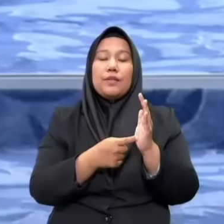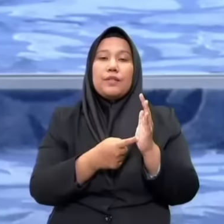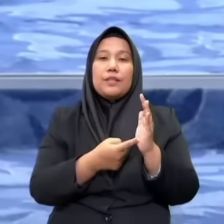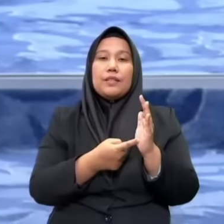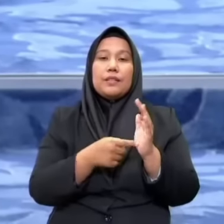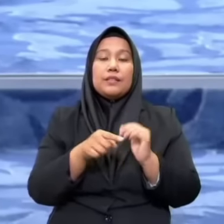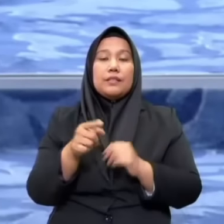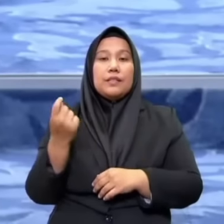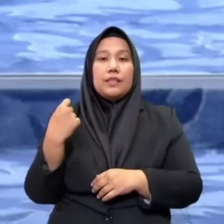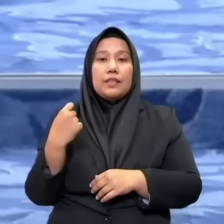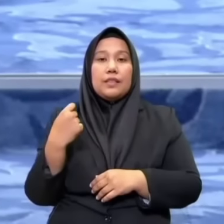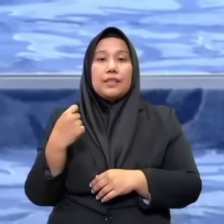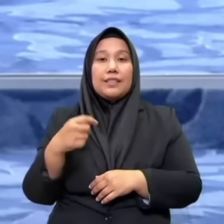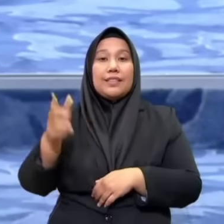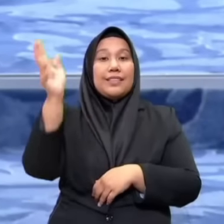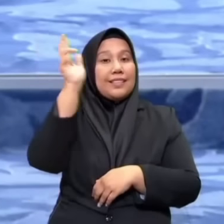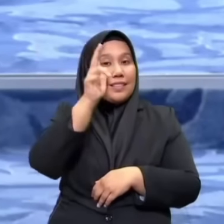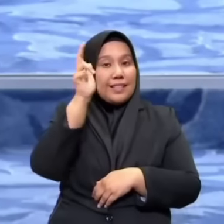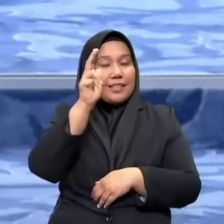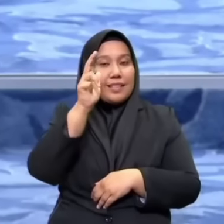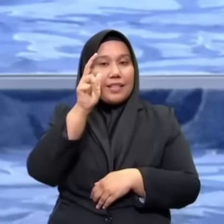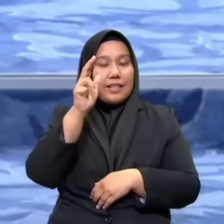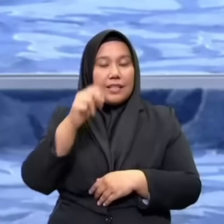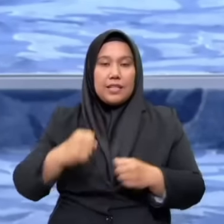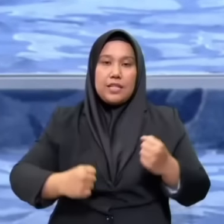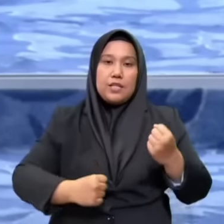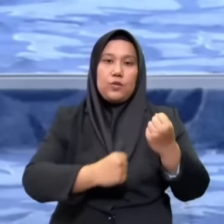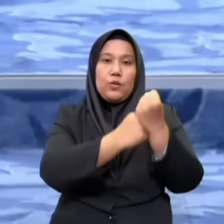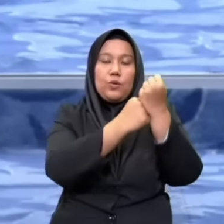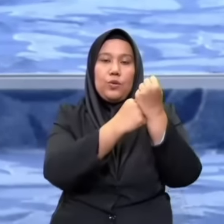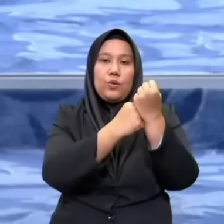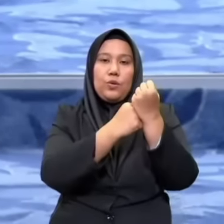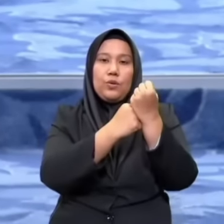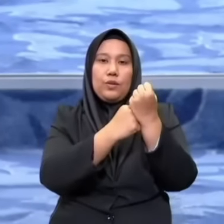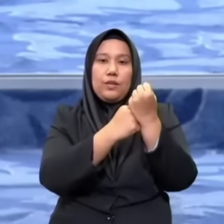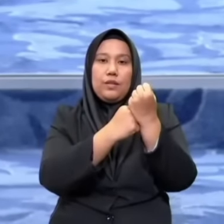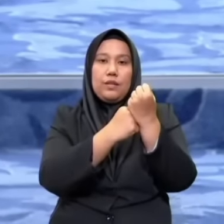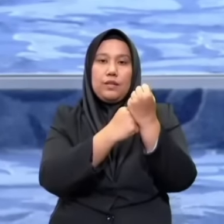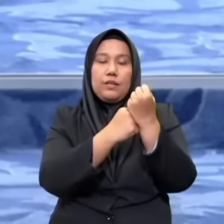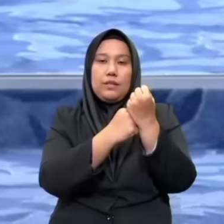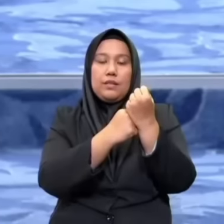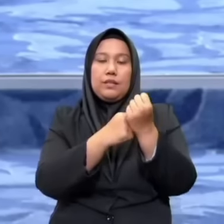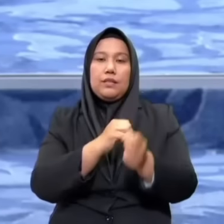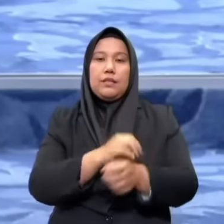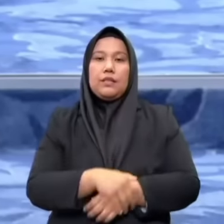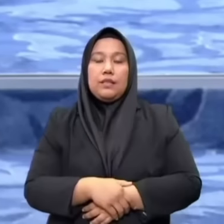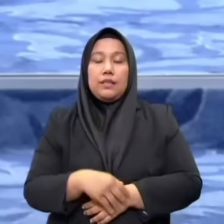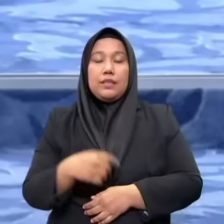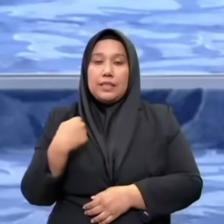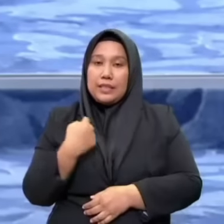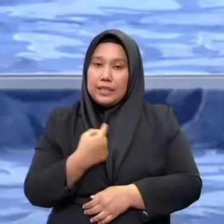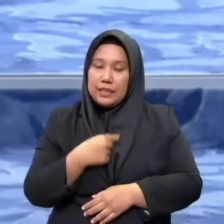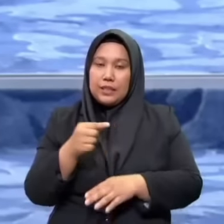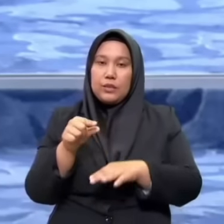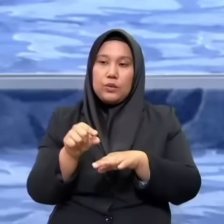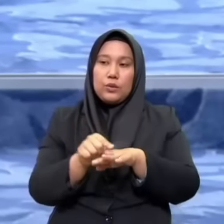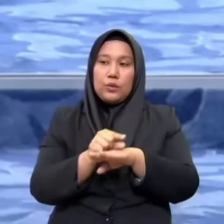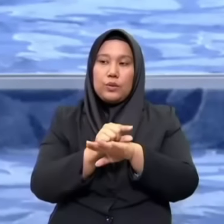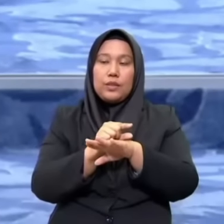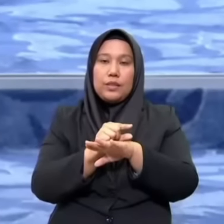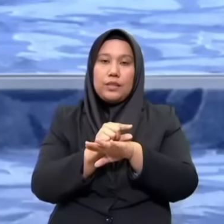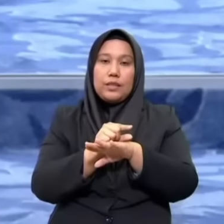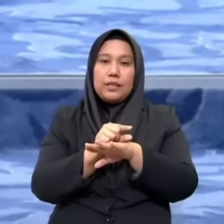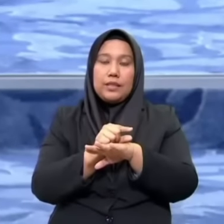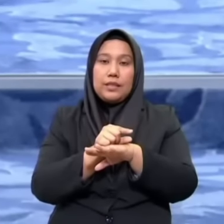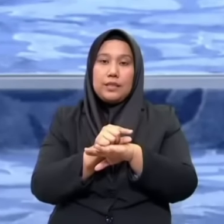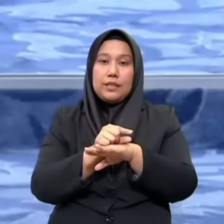kerajaan yang disokong oleh Yang Berhormat. Kita guna angka itu dan dengar,